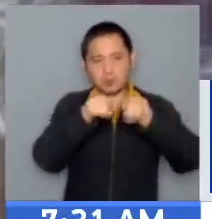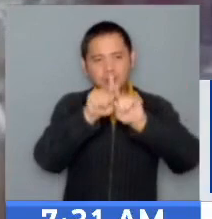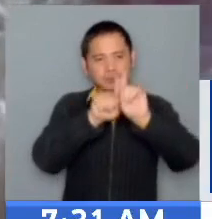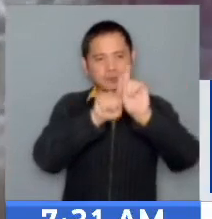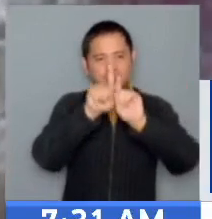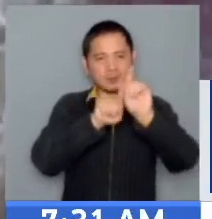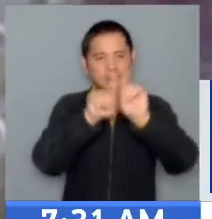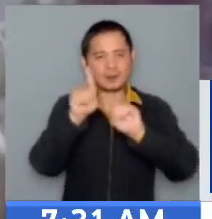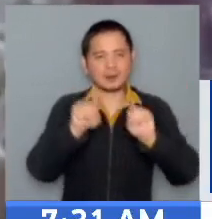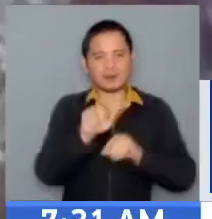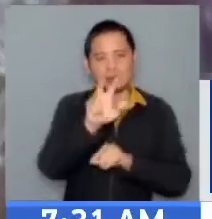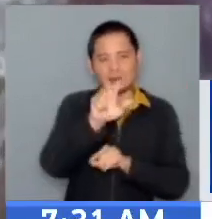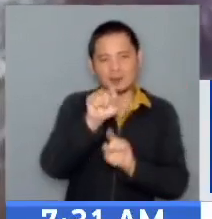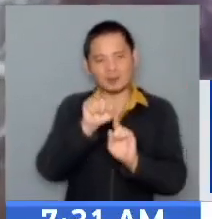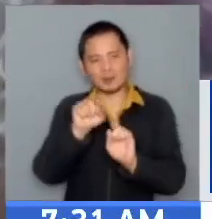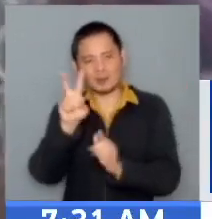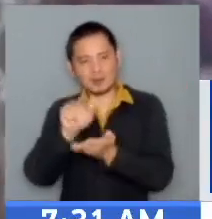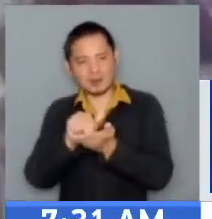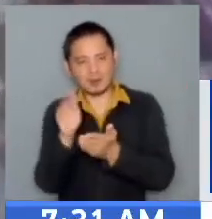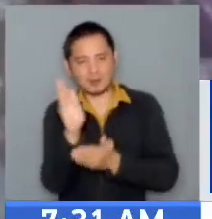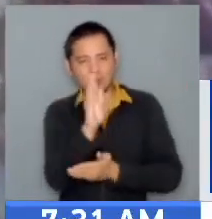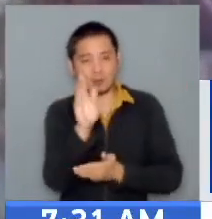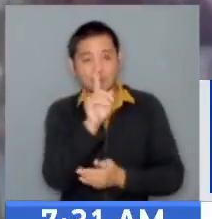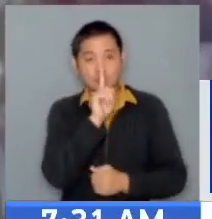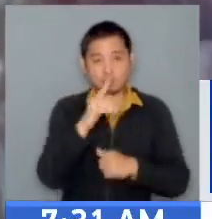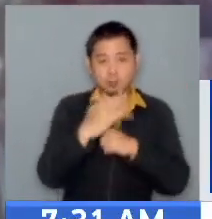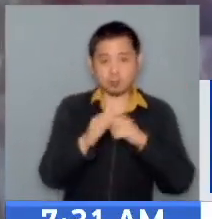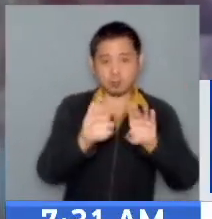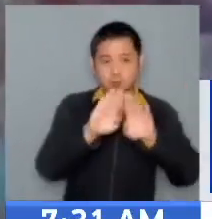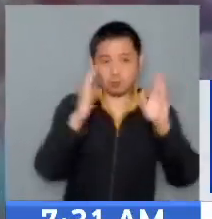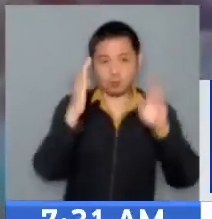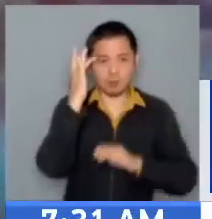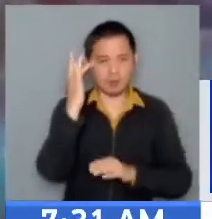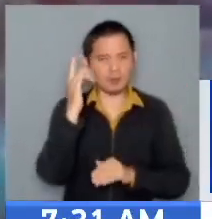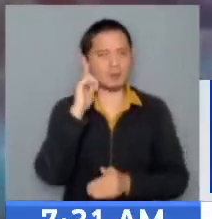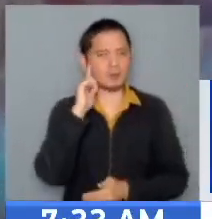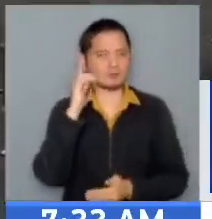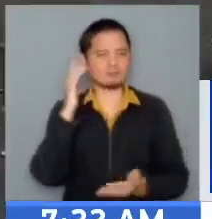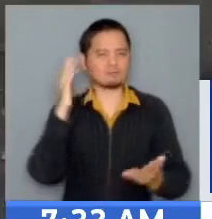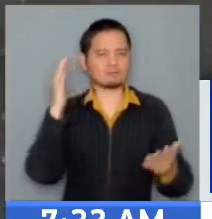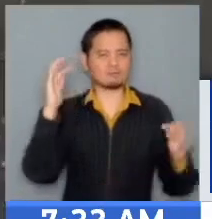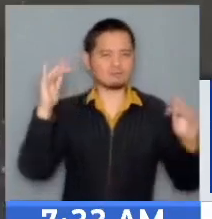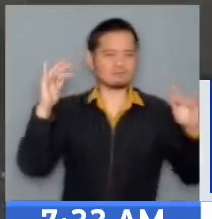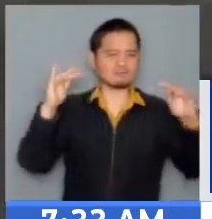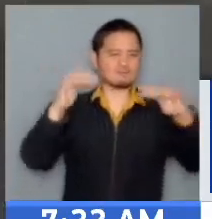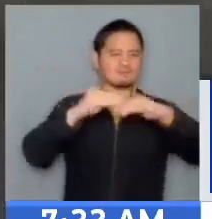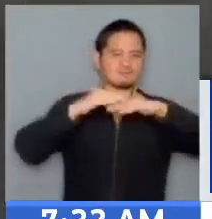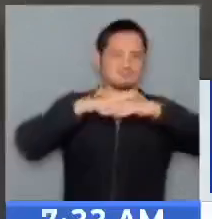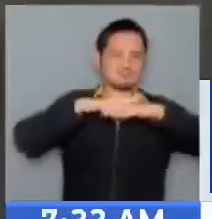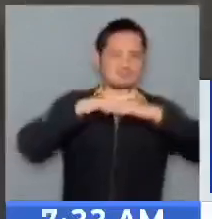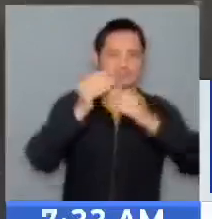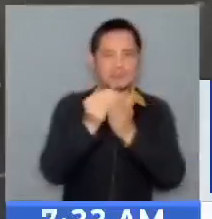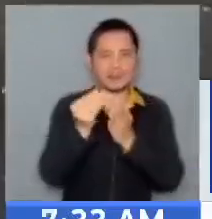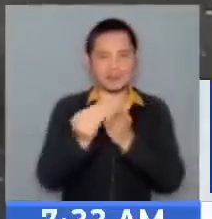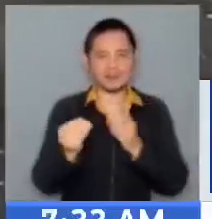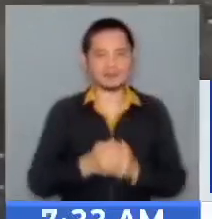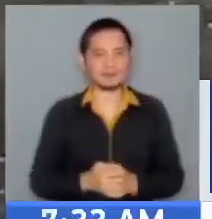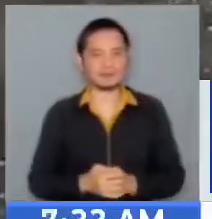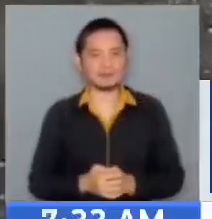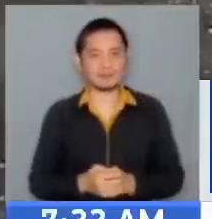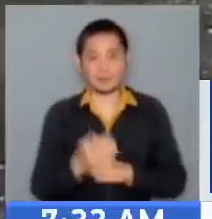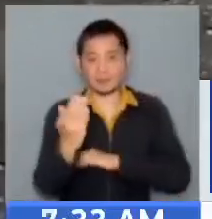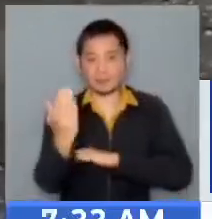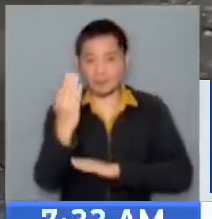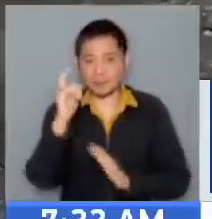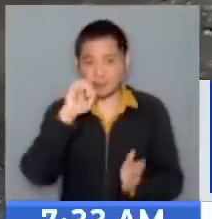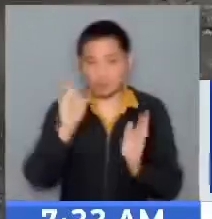silang nagbubukas dahil sa dagsa ng mga mamimili. Hindi naman daw sila nagtaas ng presyo. Samantala, Ivan, ngayong umaga makikita natin talaga na yung